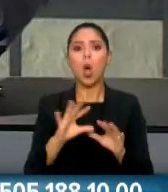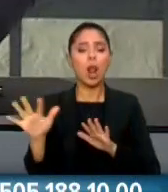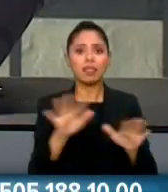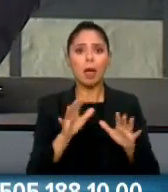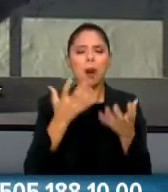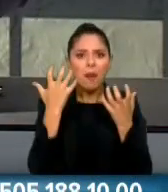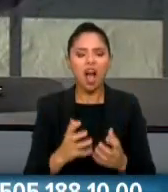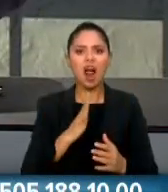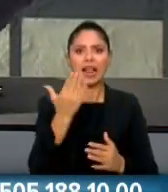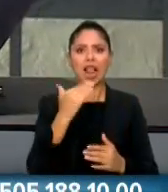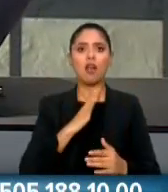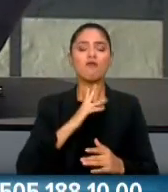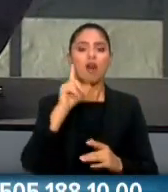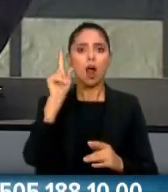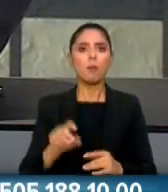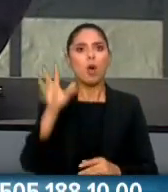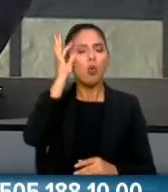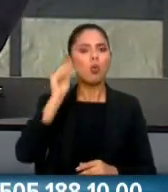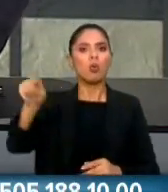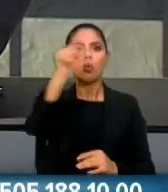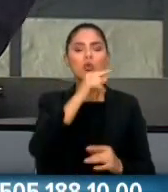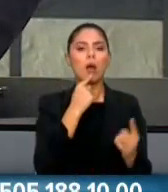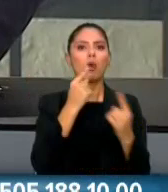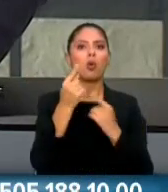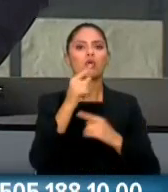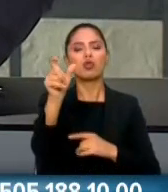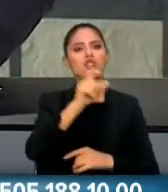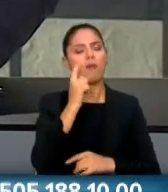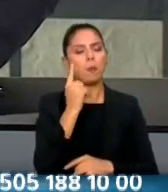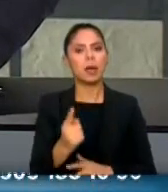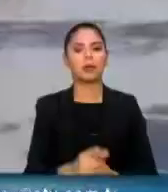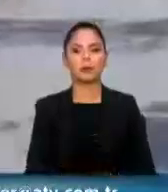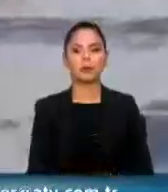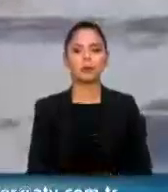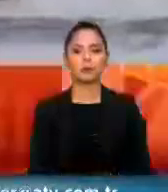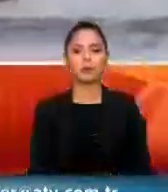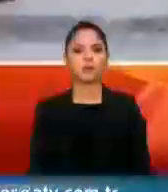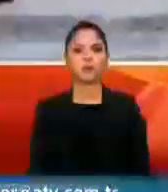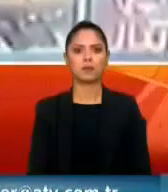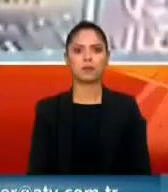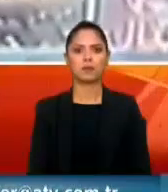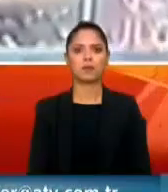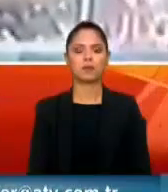diye hepimizde artık bu soruyu konunun uzmanlarına yöneldik işte cevapları bu